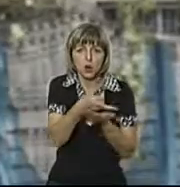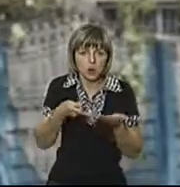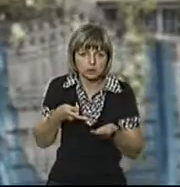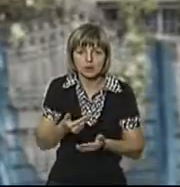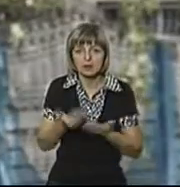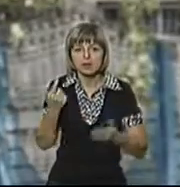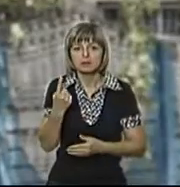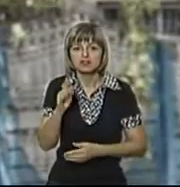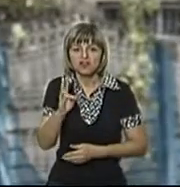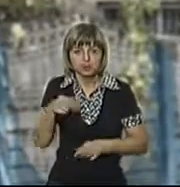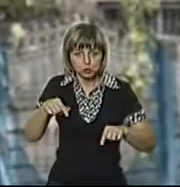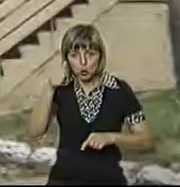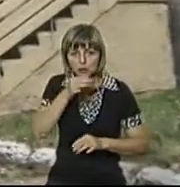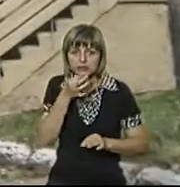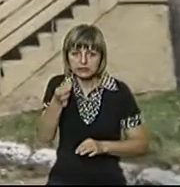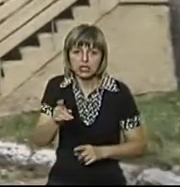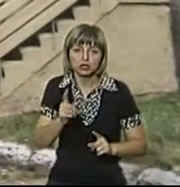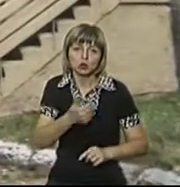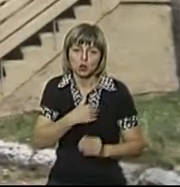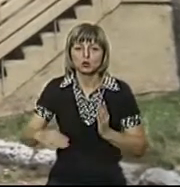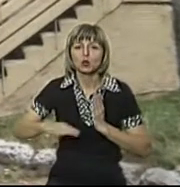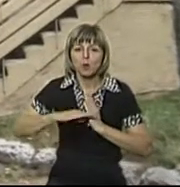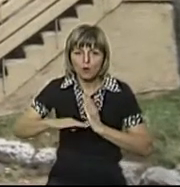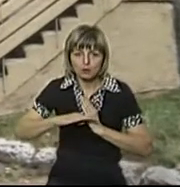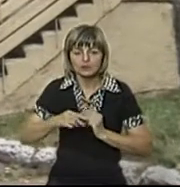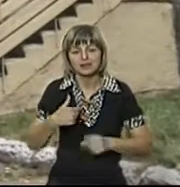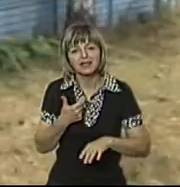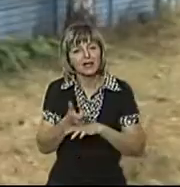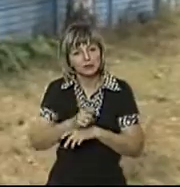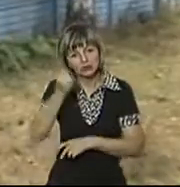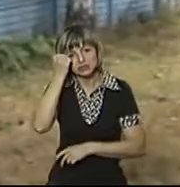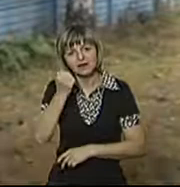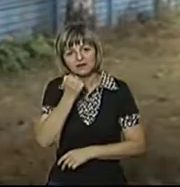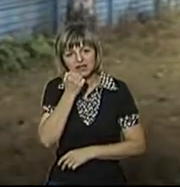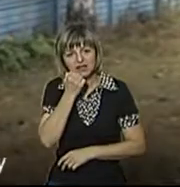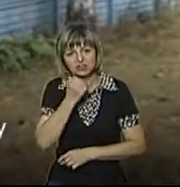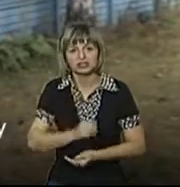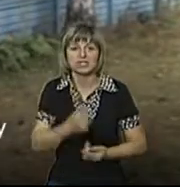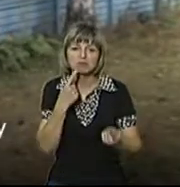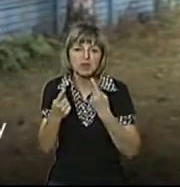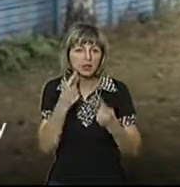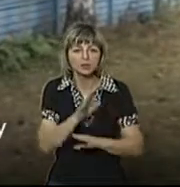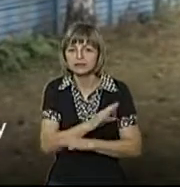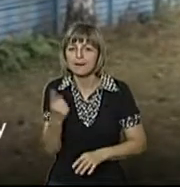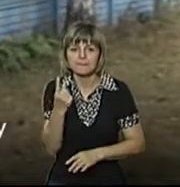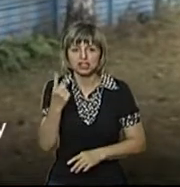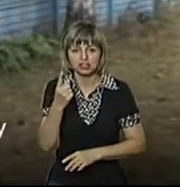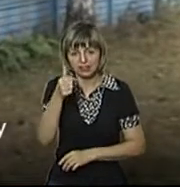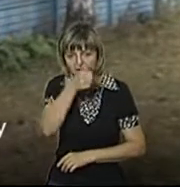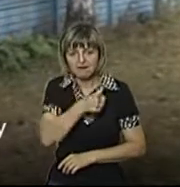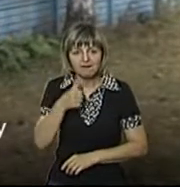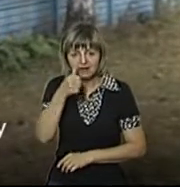1 вересня цього року сказали, що теж хочуть допомогти, за що я їм дуже вдячний. Лікуюся вже не перший рік і, ну, скажімо